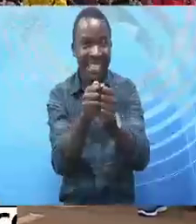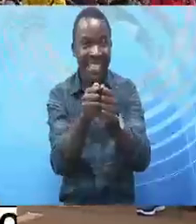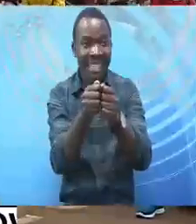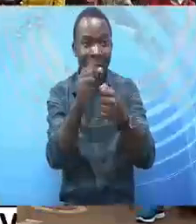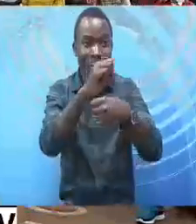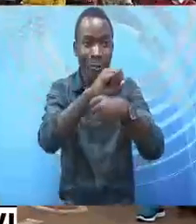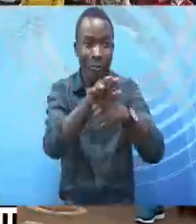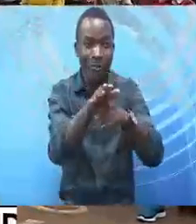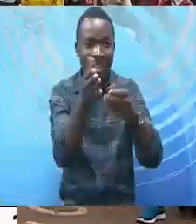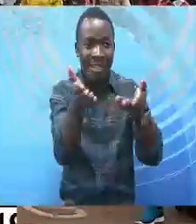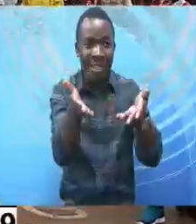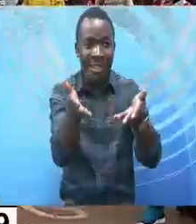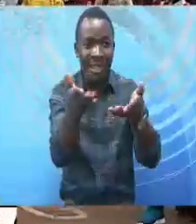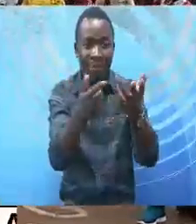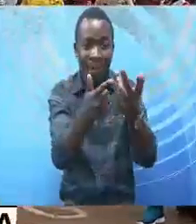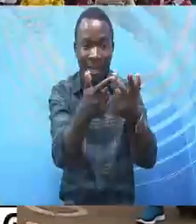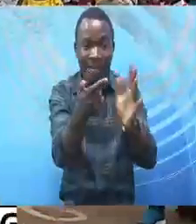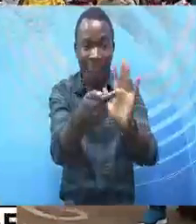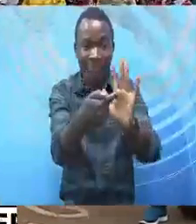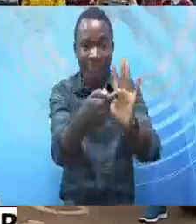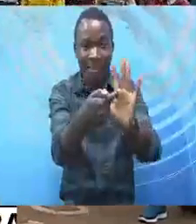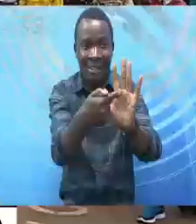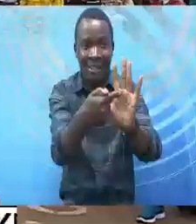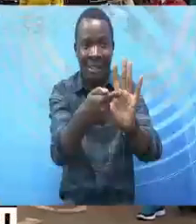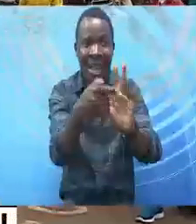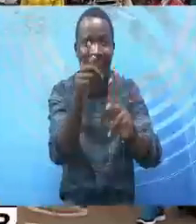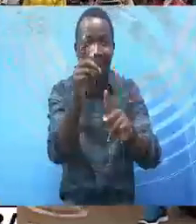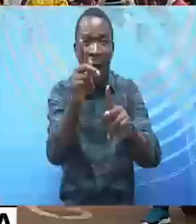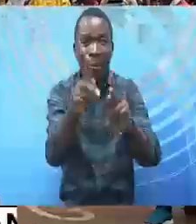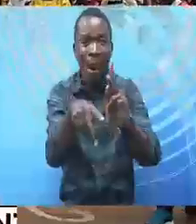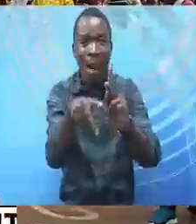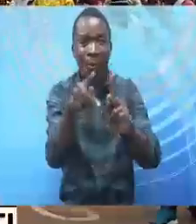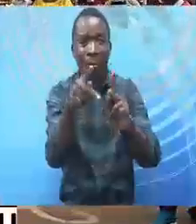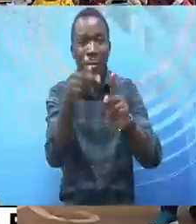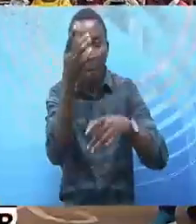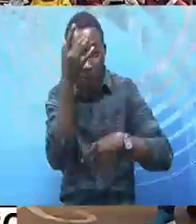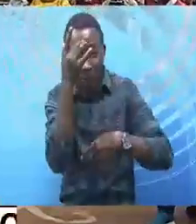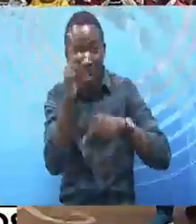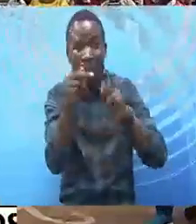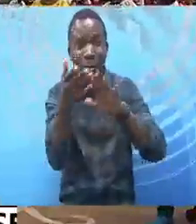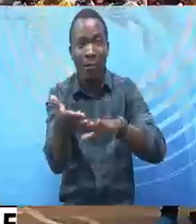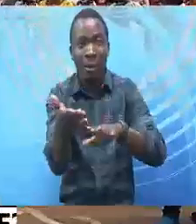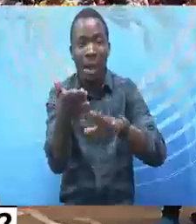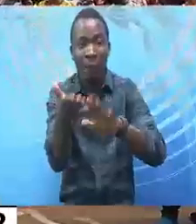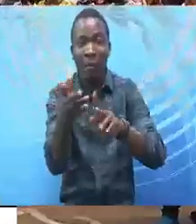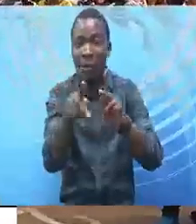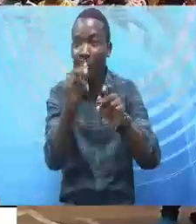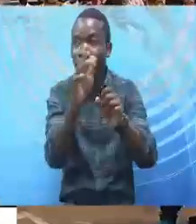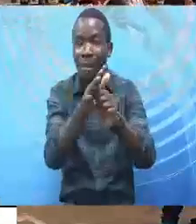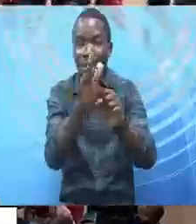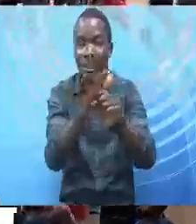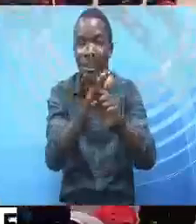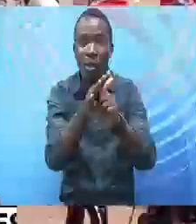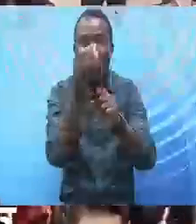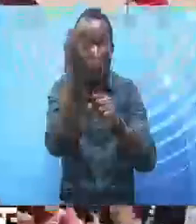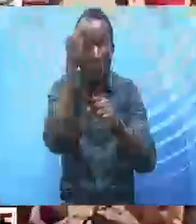coronavirus irahari, imibare irabyigaragariza, ari abandura, ari abitaba Imana, dutwara abantu benshi. Ubutumwa